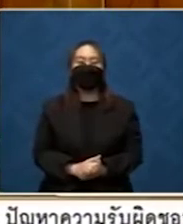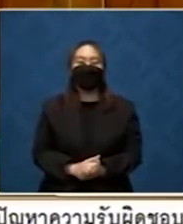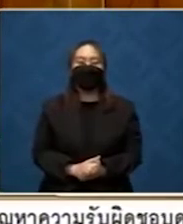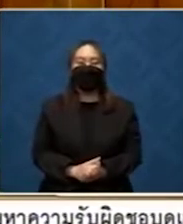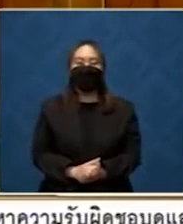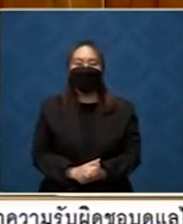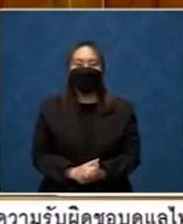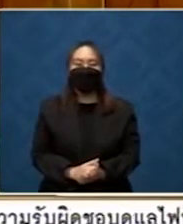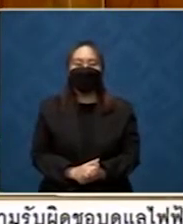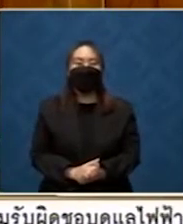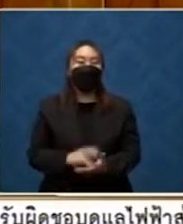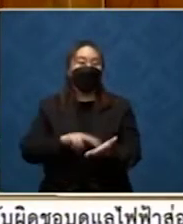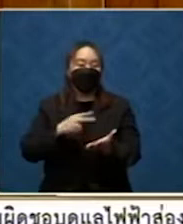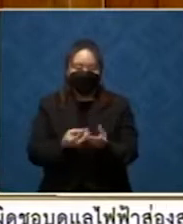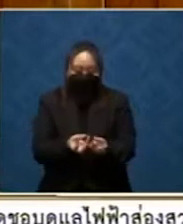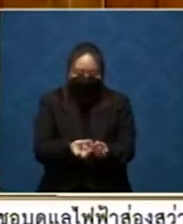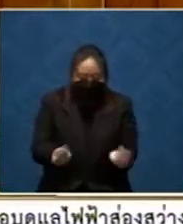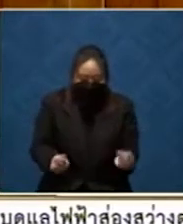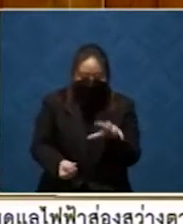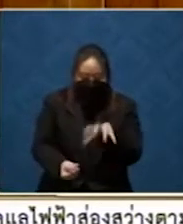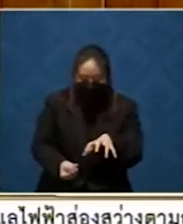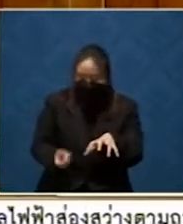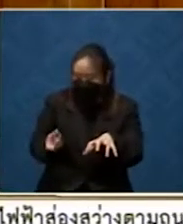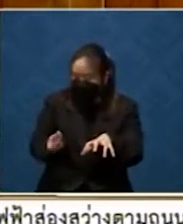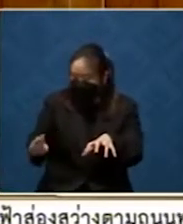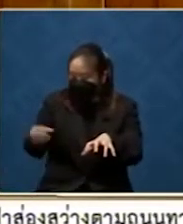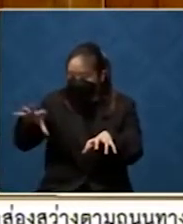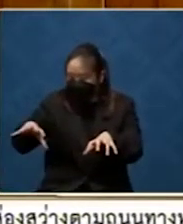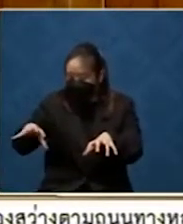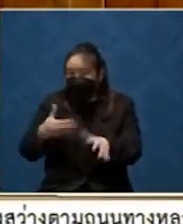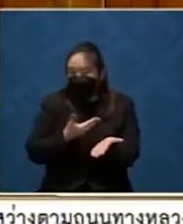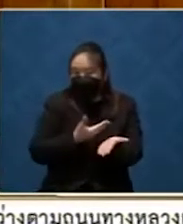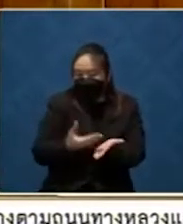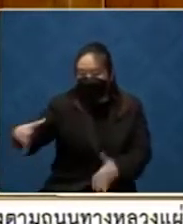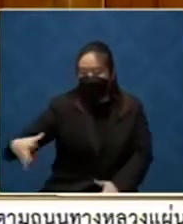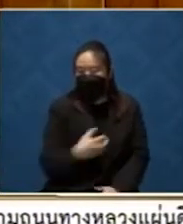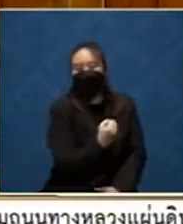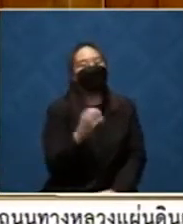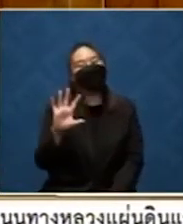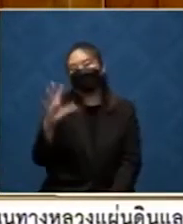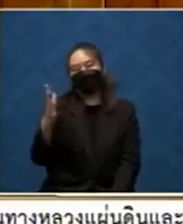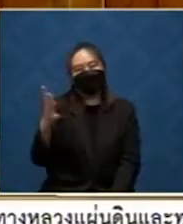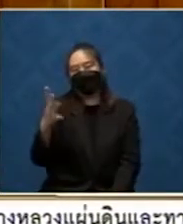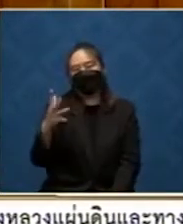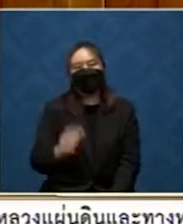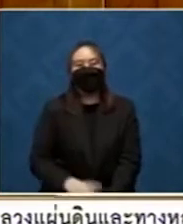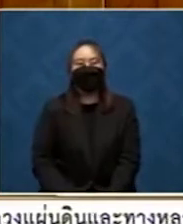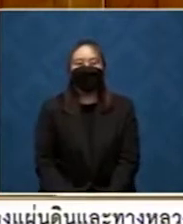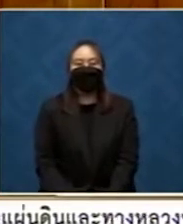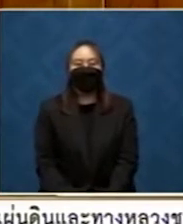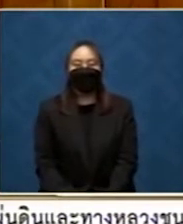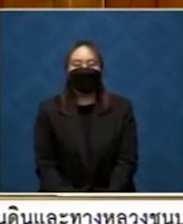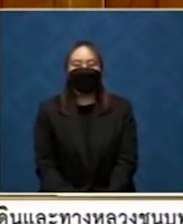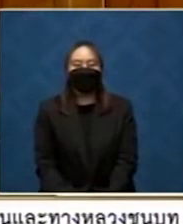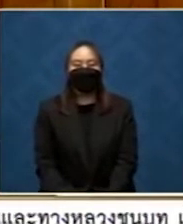การไอ้ซื้อที่ดินติดกันแปลงติดกันที่มันผิดปกติเนี่ยไม่มีโดยเด็ดขาดนะครับนอ